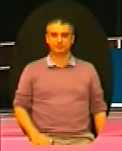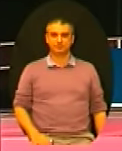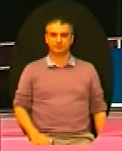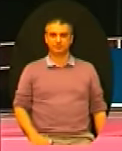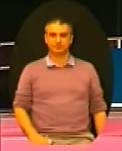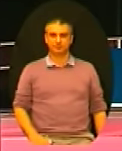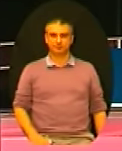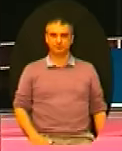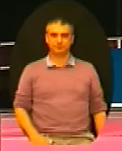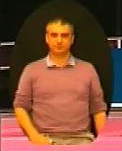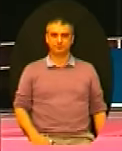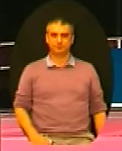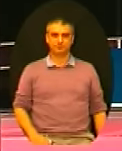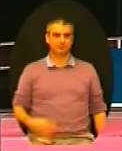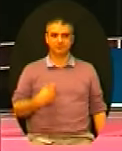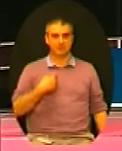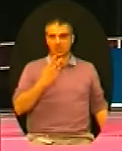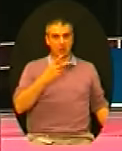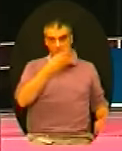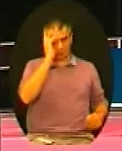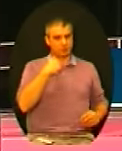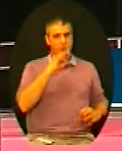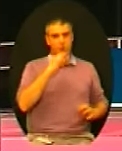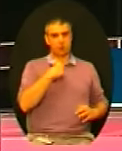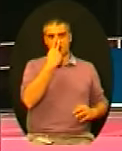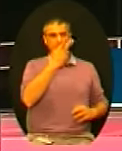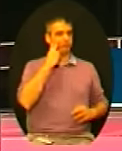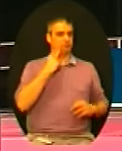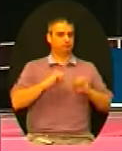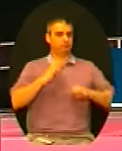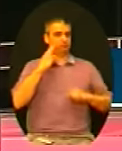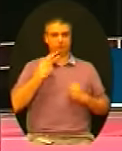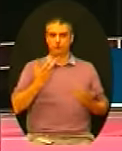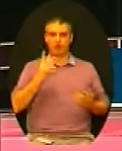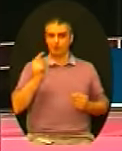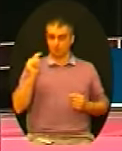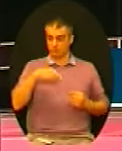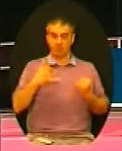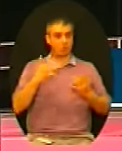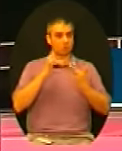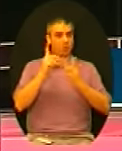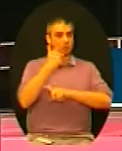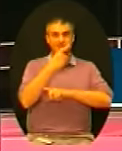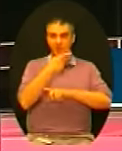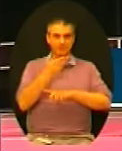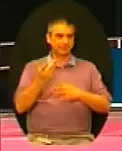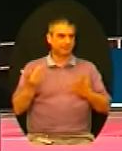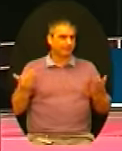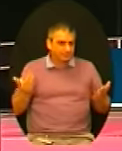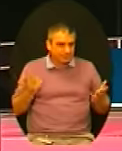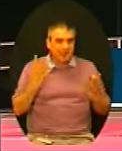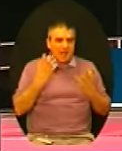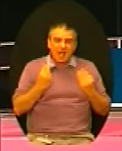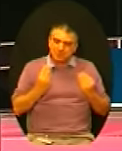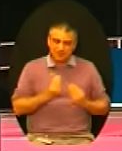ואני לא כל כך רואה אצל אולמרט עדיין את הבושה. גם ההתייצבות שלו היום מול המצלמה, היו בה